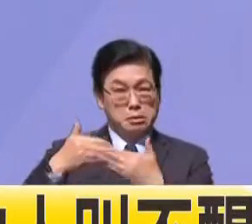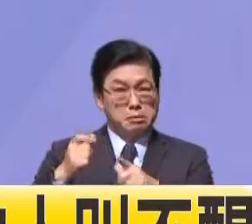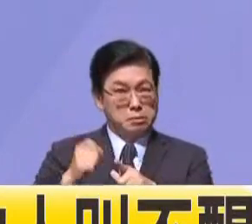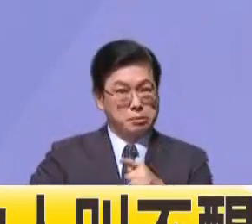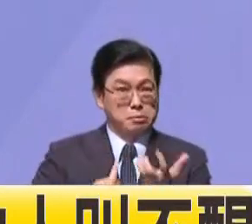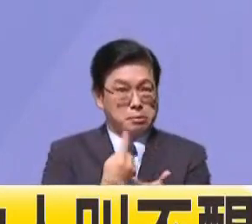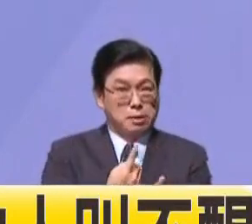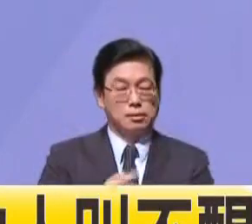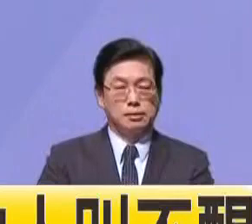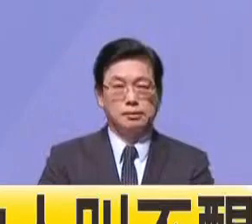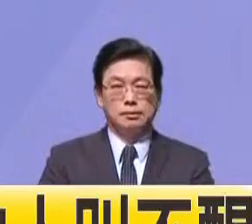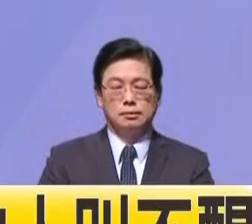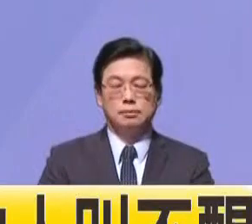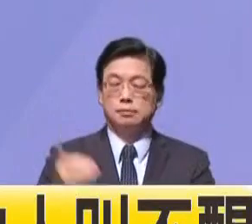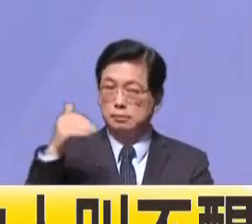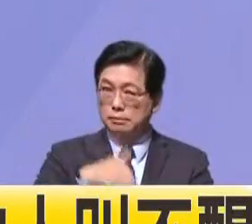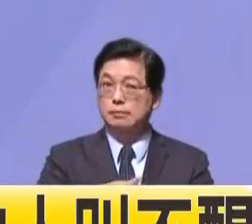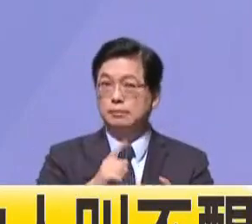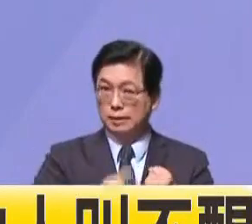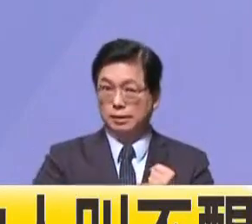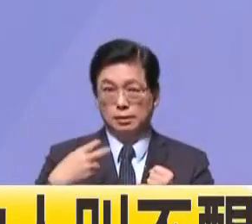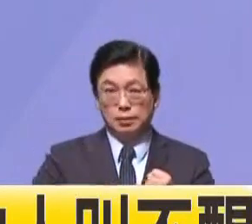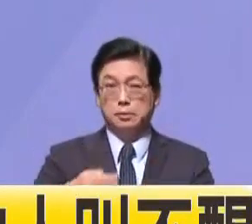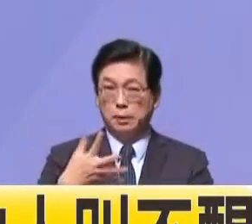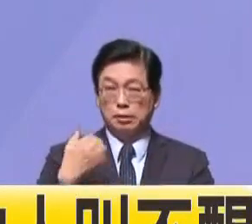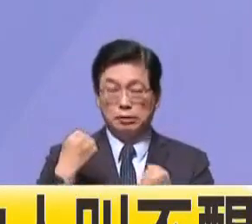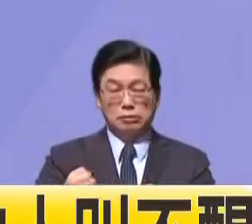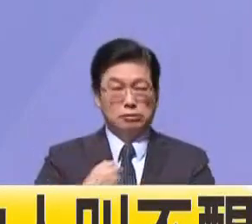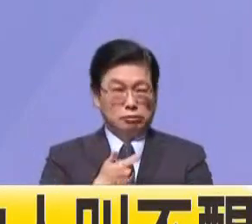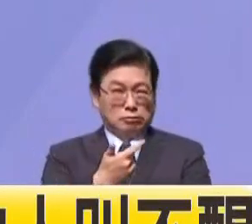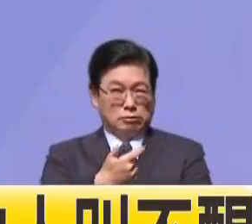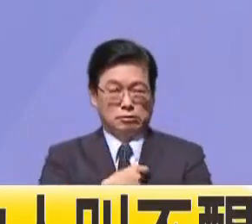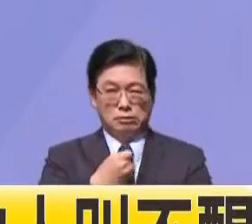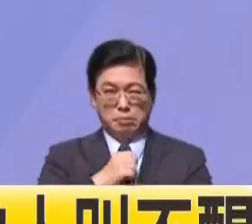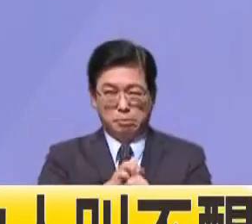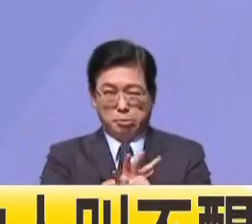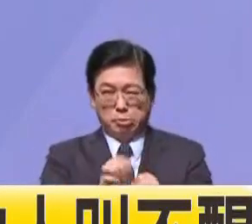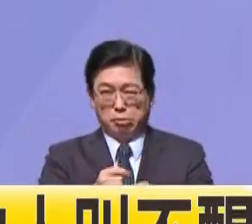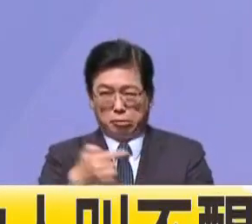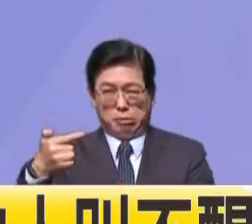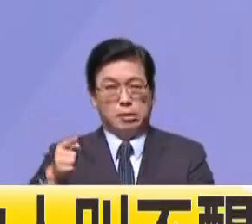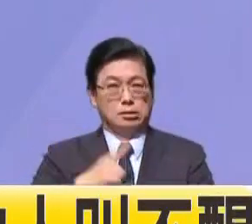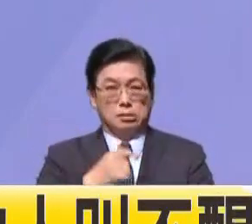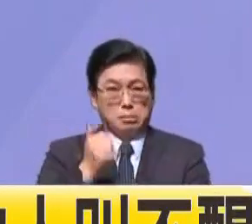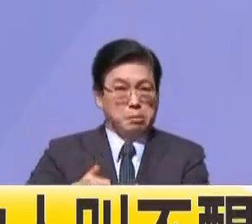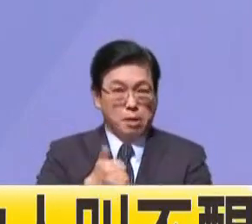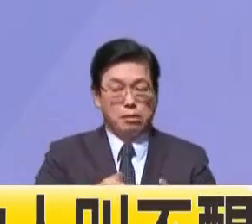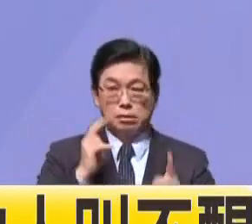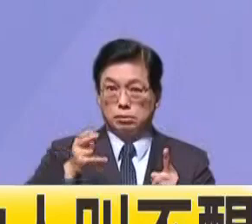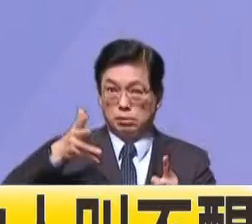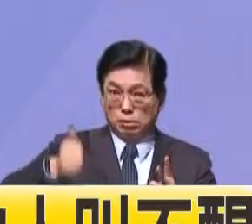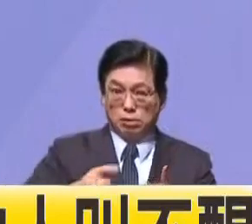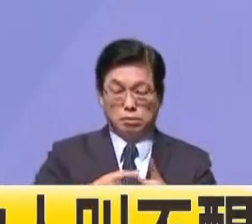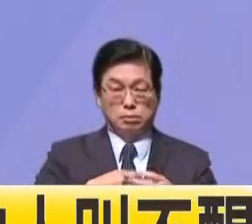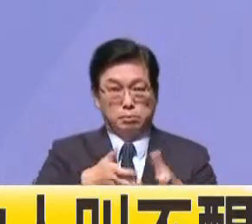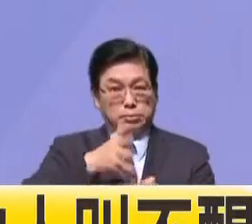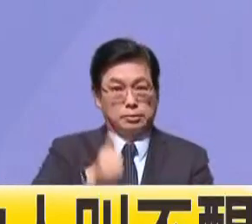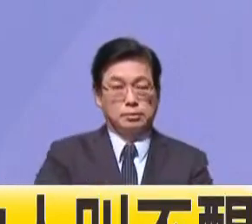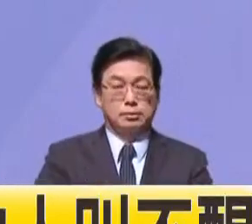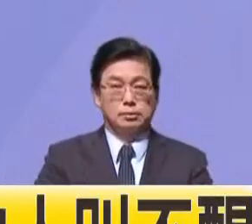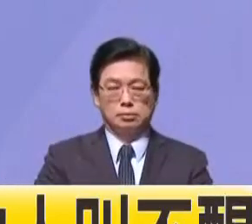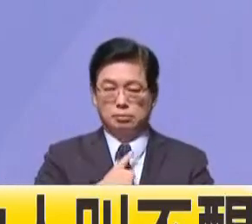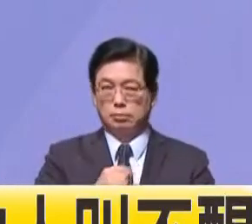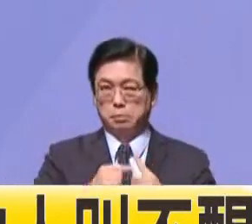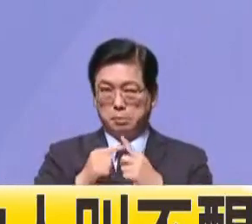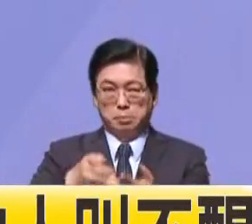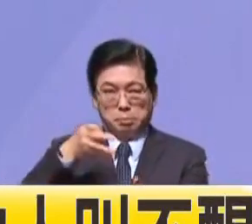司来参与？最后，为什么在疫情最高峰的时候，你双双辞去指挥官和卫福部长的职务，